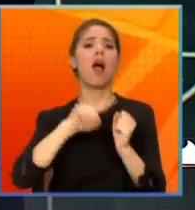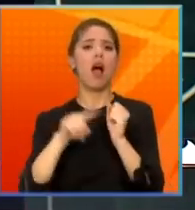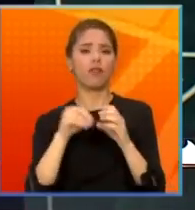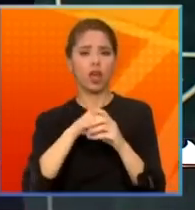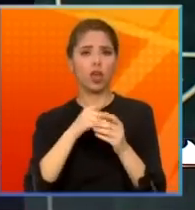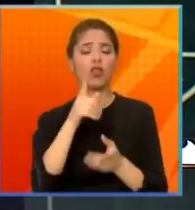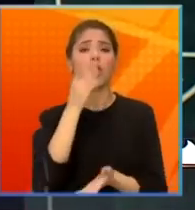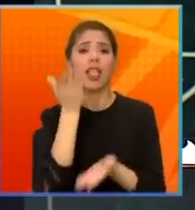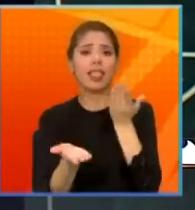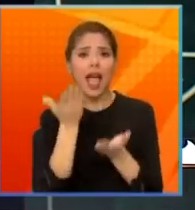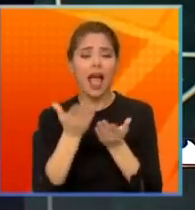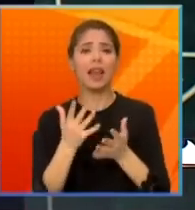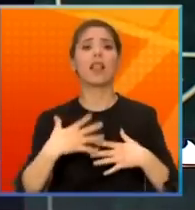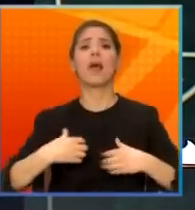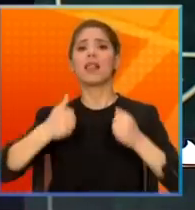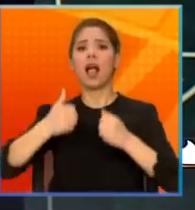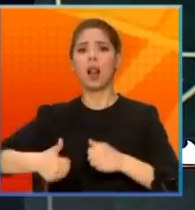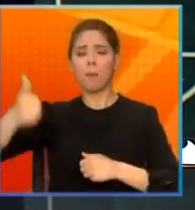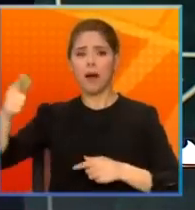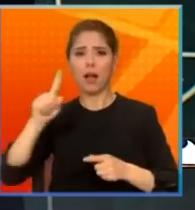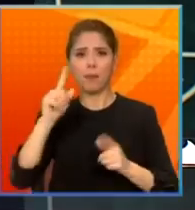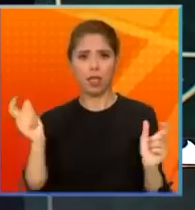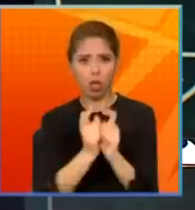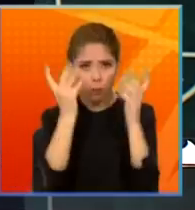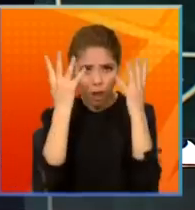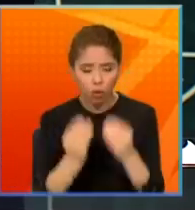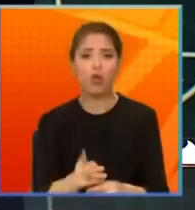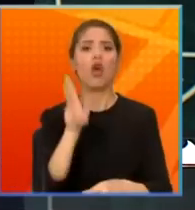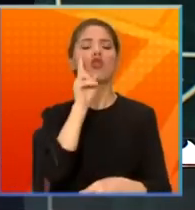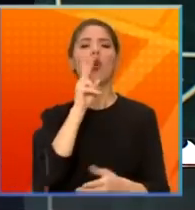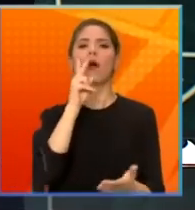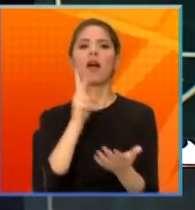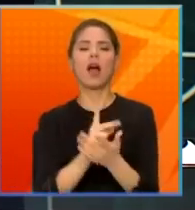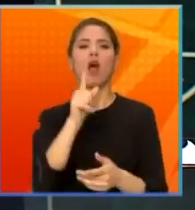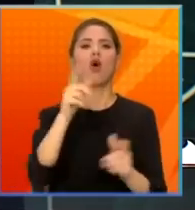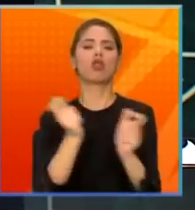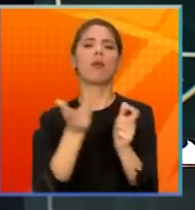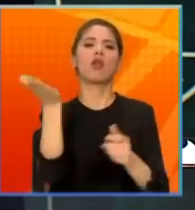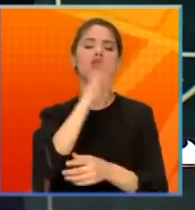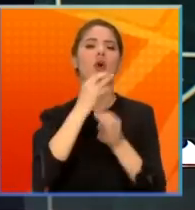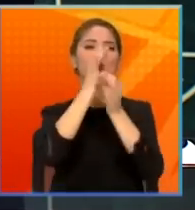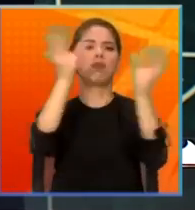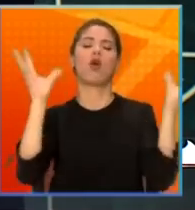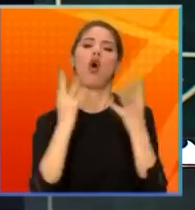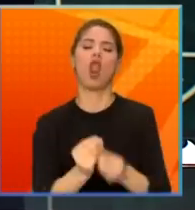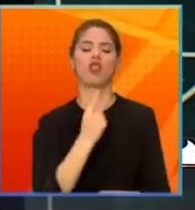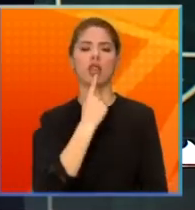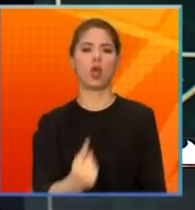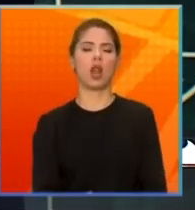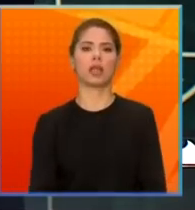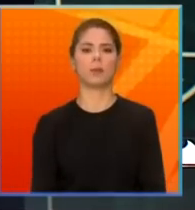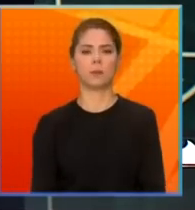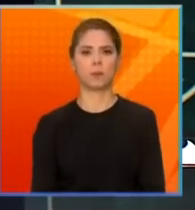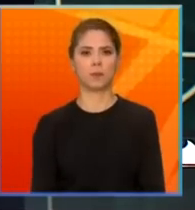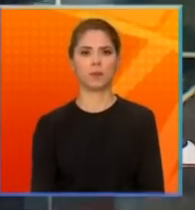durum değerlendirmesi için Sağlık Bakanlığı ile bir toplantı yapılacağını, son kararında o toplantıdan sonra duyurulacağını